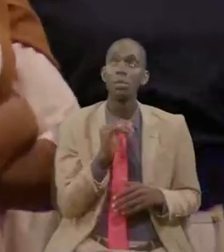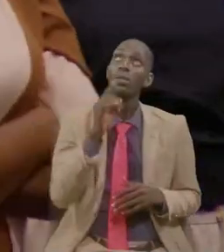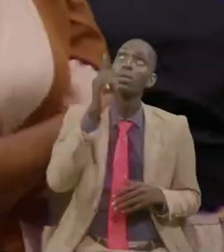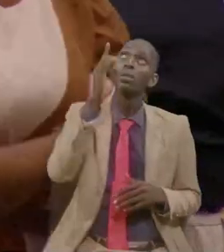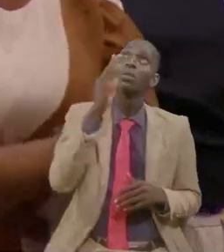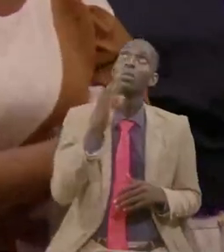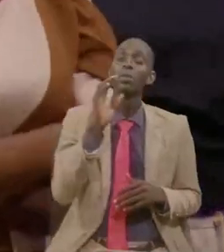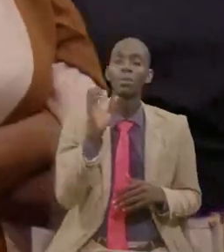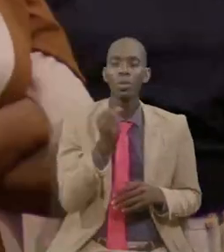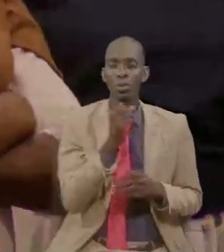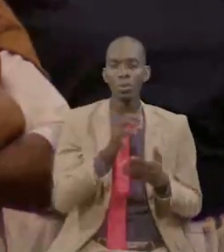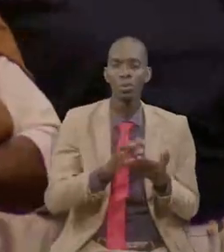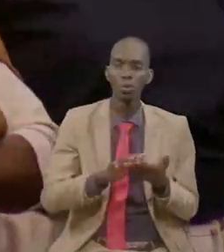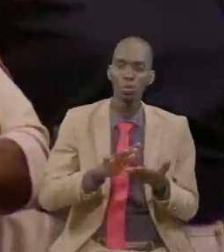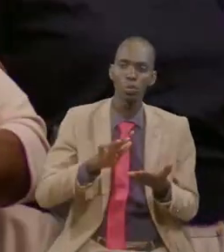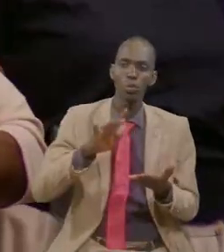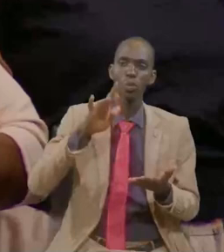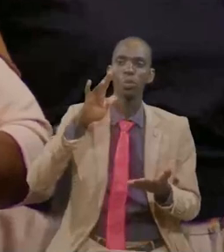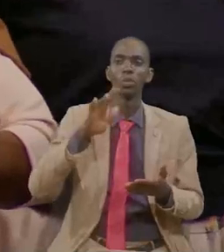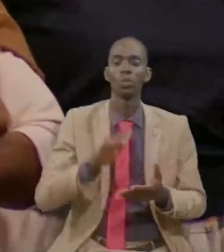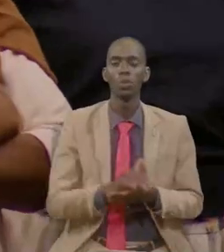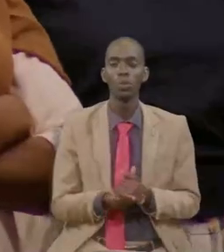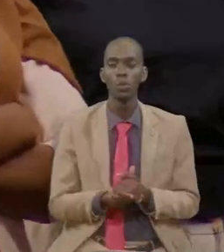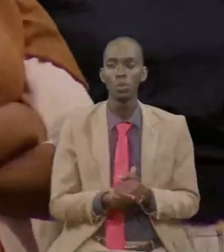la gloire de Dieu.